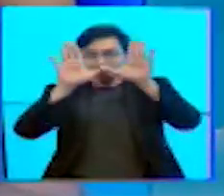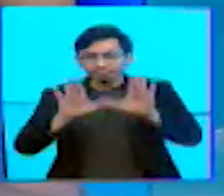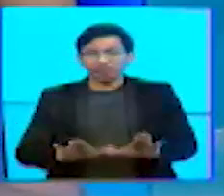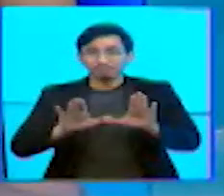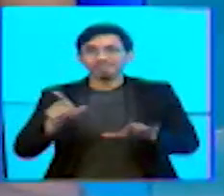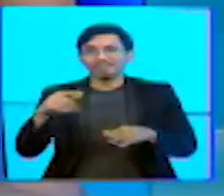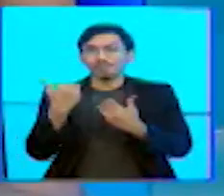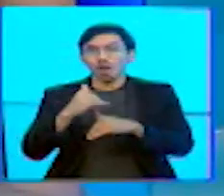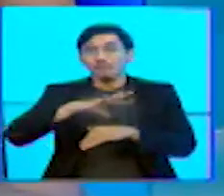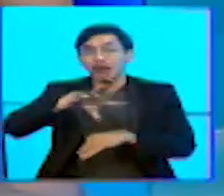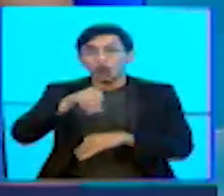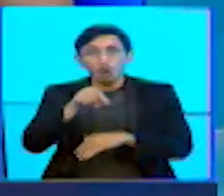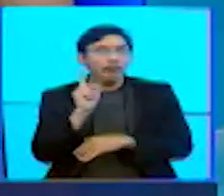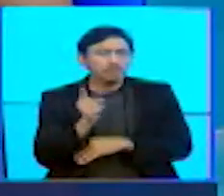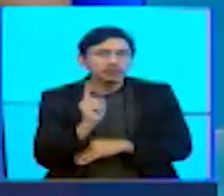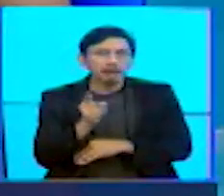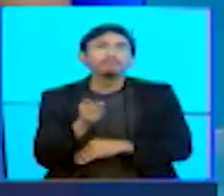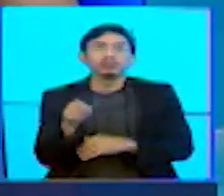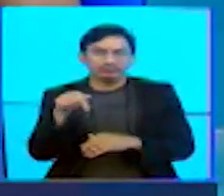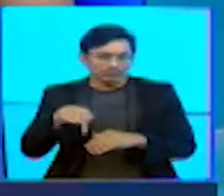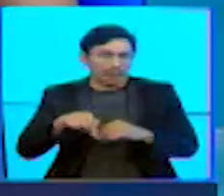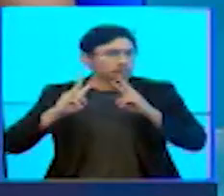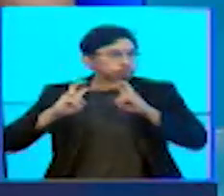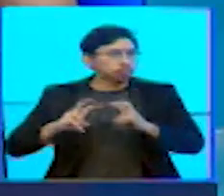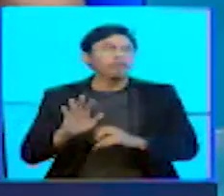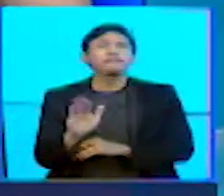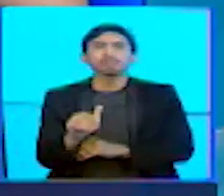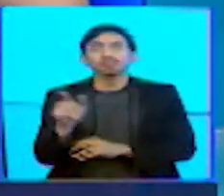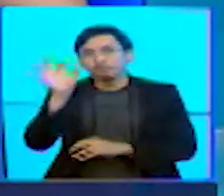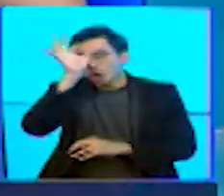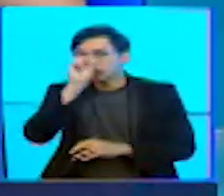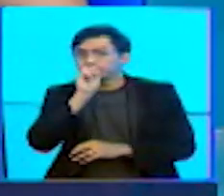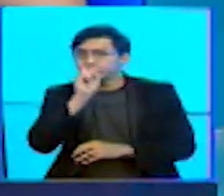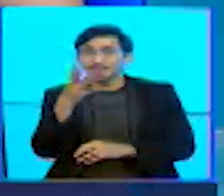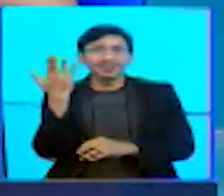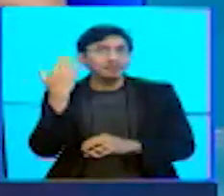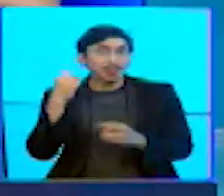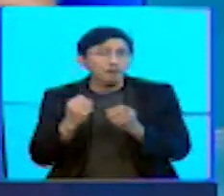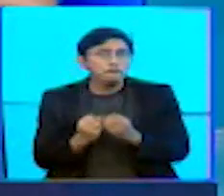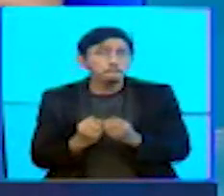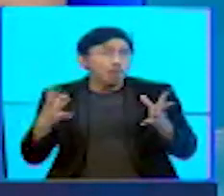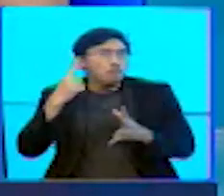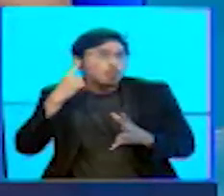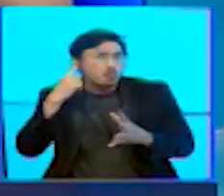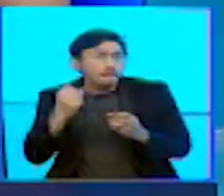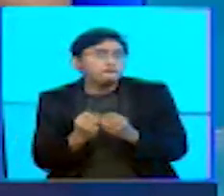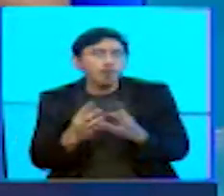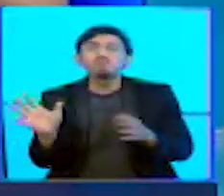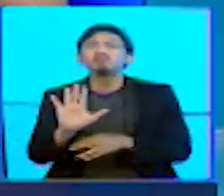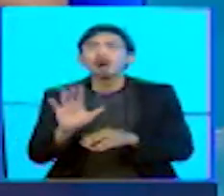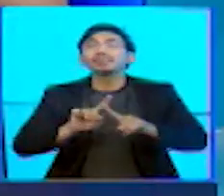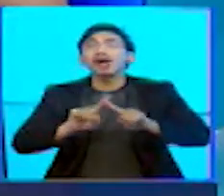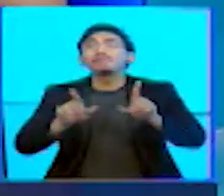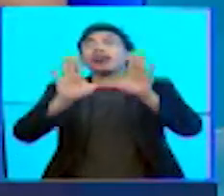lift barang di Margo City Mall Depok, Jawa Barat masih dalam penyelidikan. Polisi menegaskan ledakan bukan bom, tapi lift barang